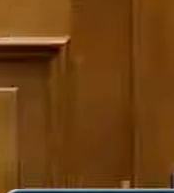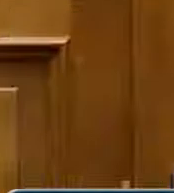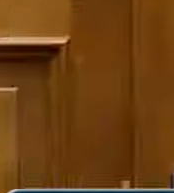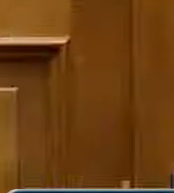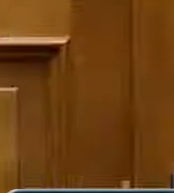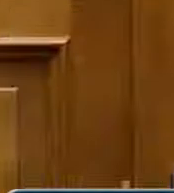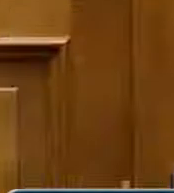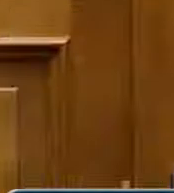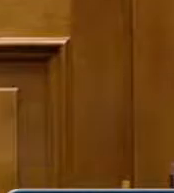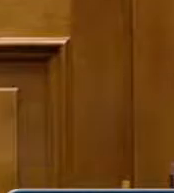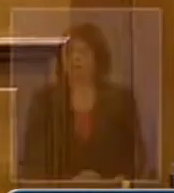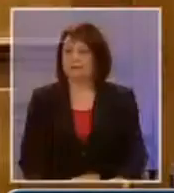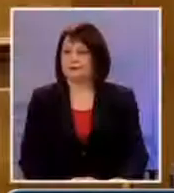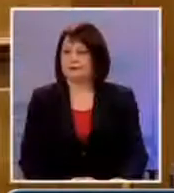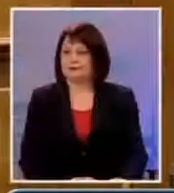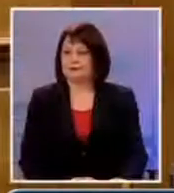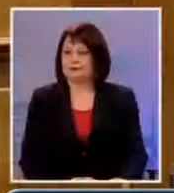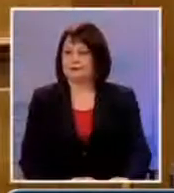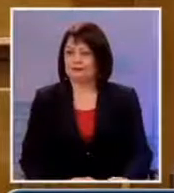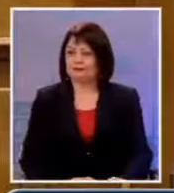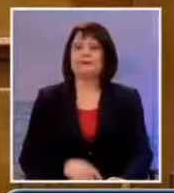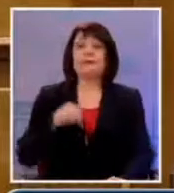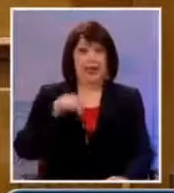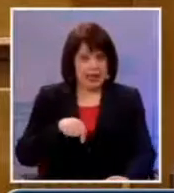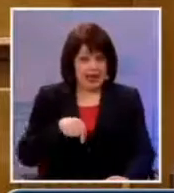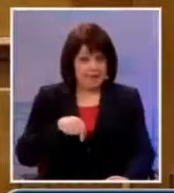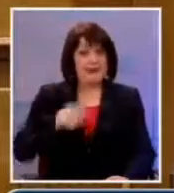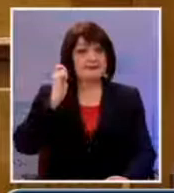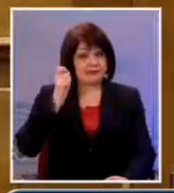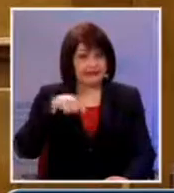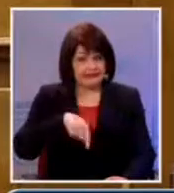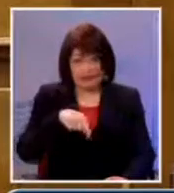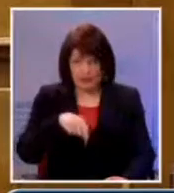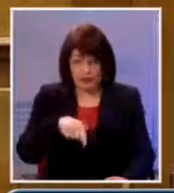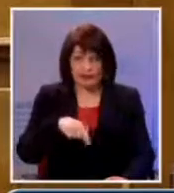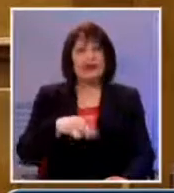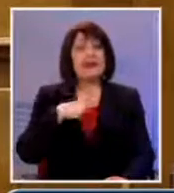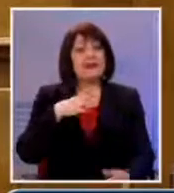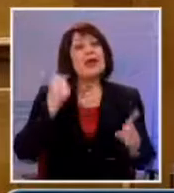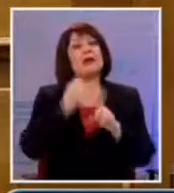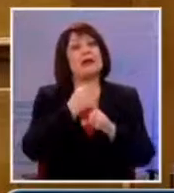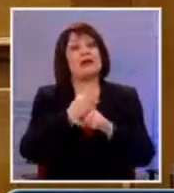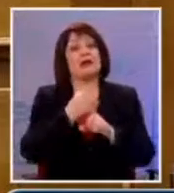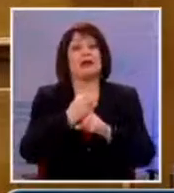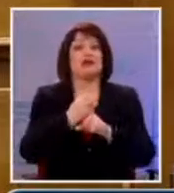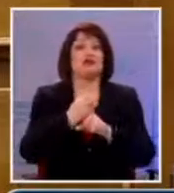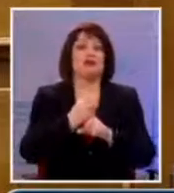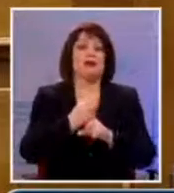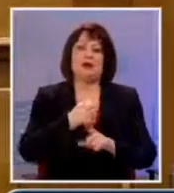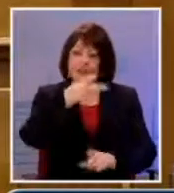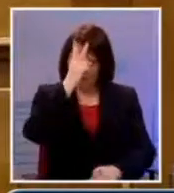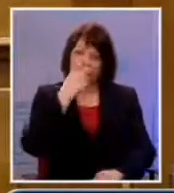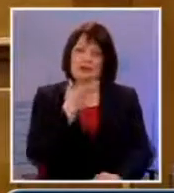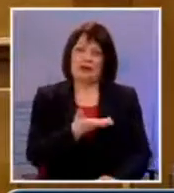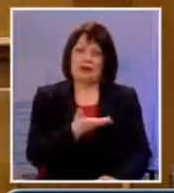εμείς με βάση αυτό την πολιτική, αν θέλετε, ανάλυση, θα το διεκδικήσουμε απέναντι στη Γερμανία.